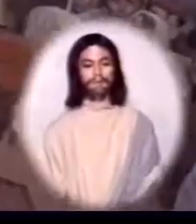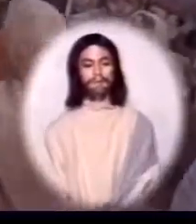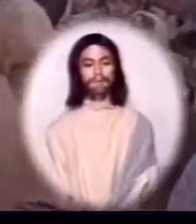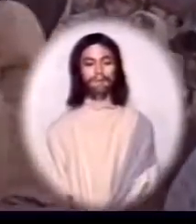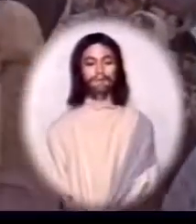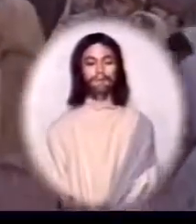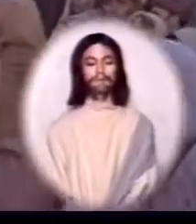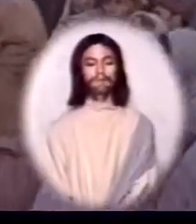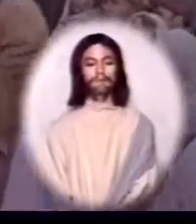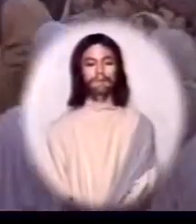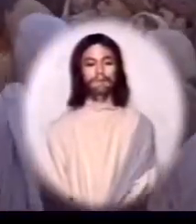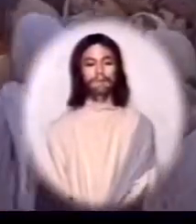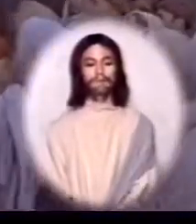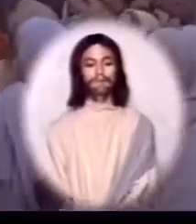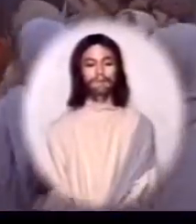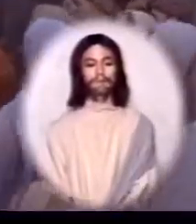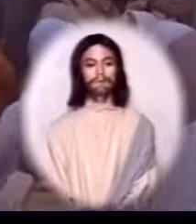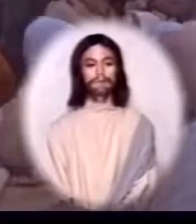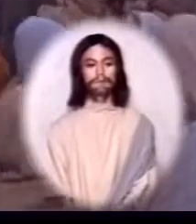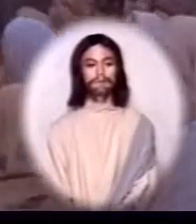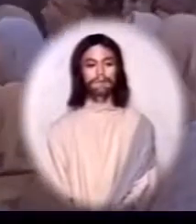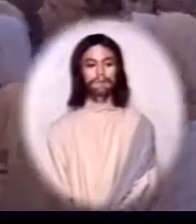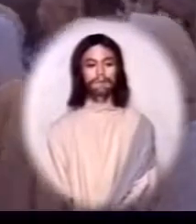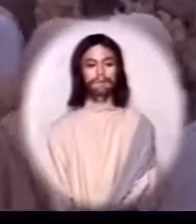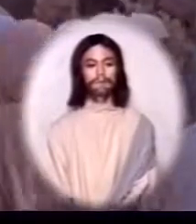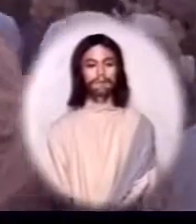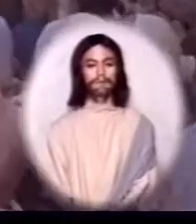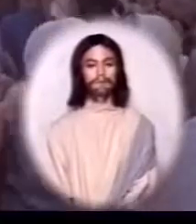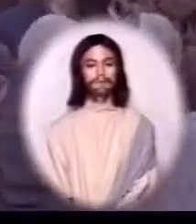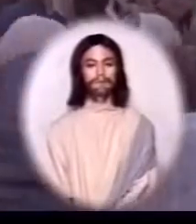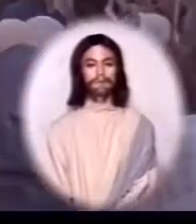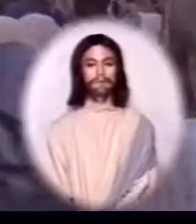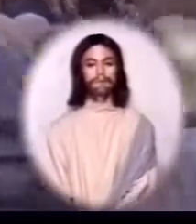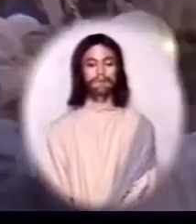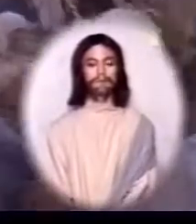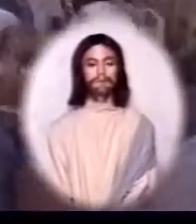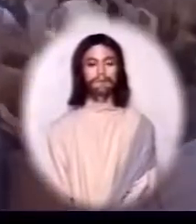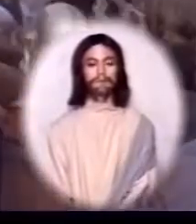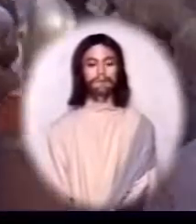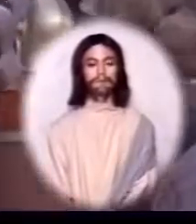와서 앞장서 와서.